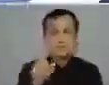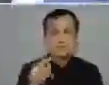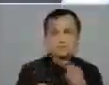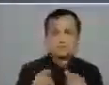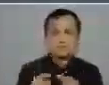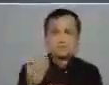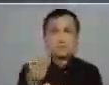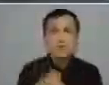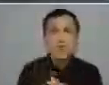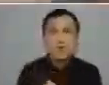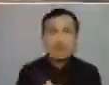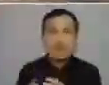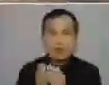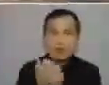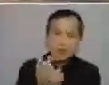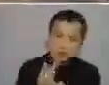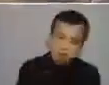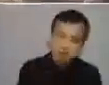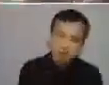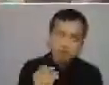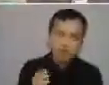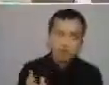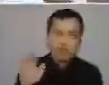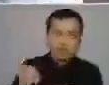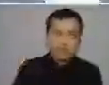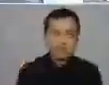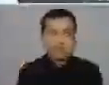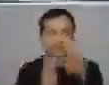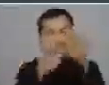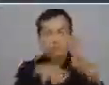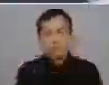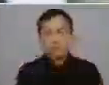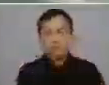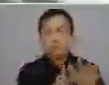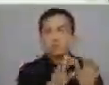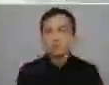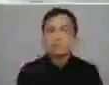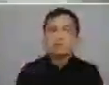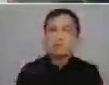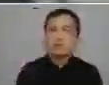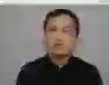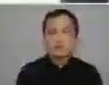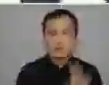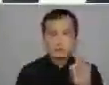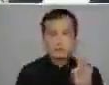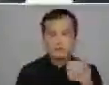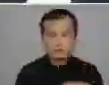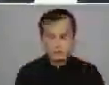cream. Umorder si President Biden ng 2 scoop ng cookies and cream at strawberry.